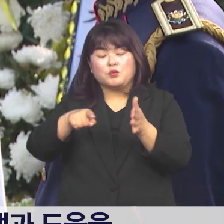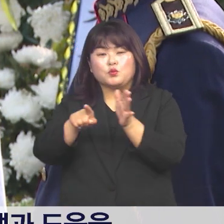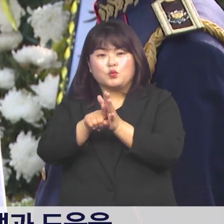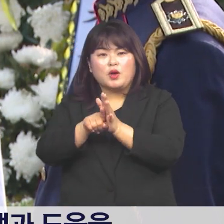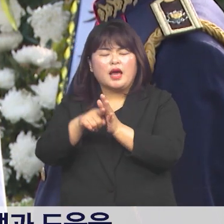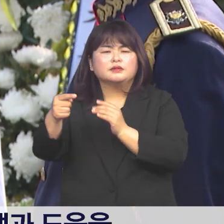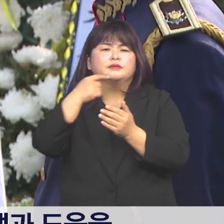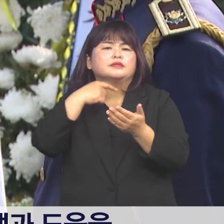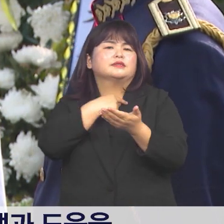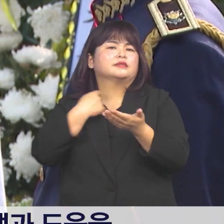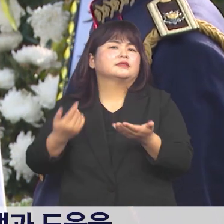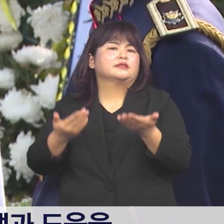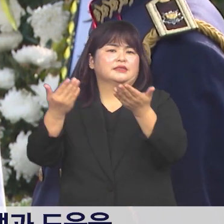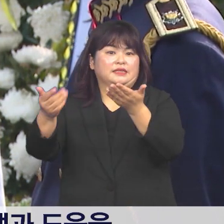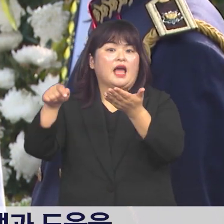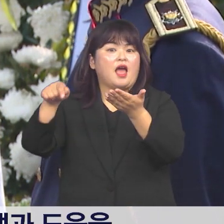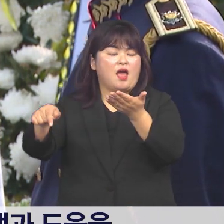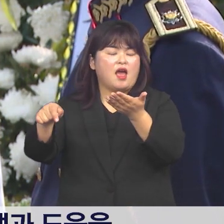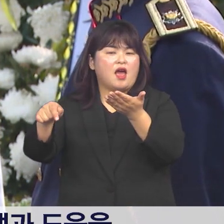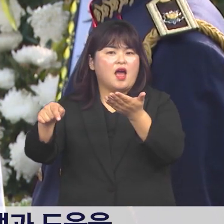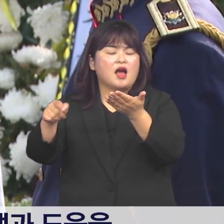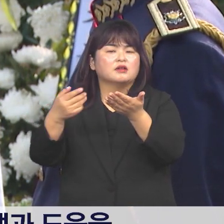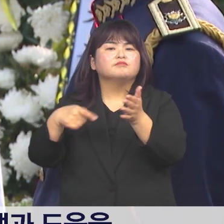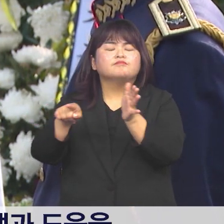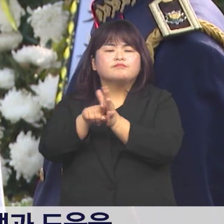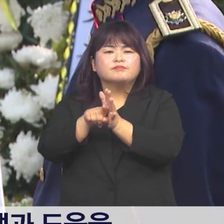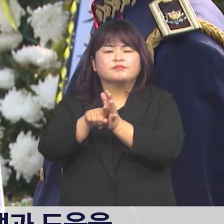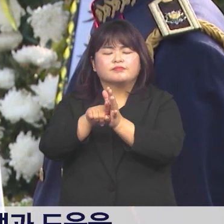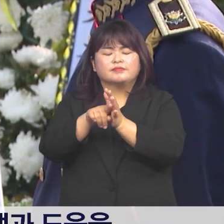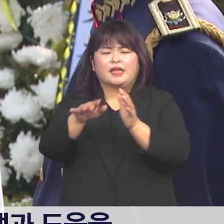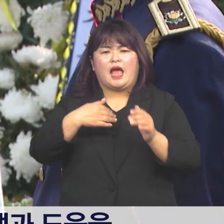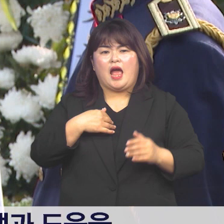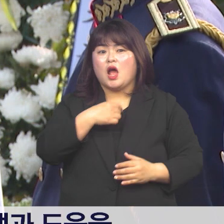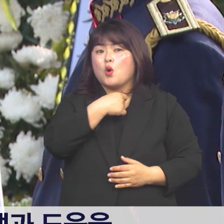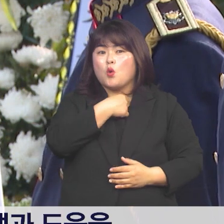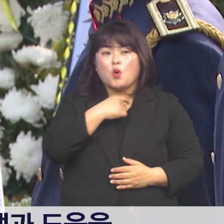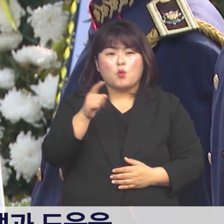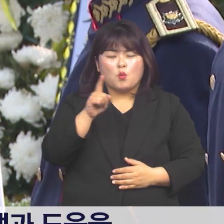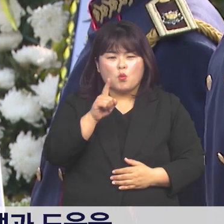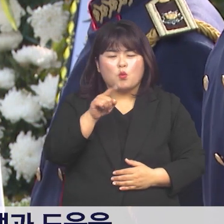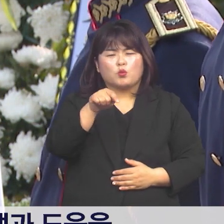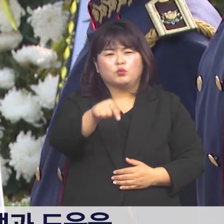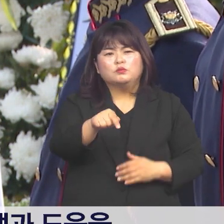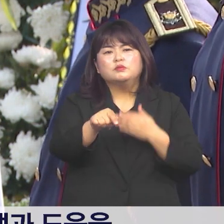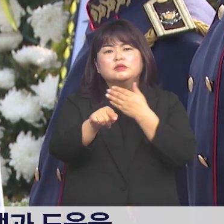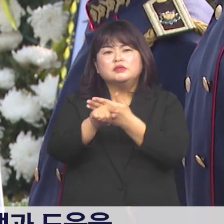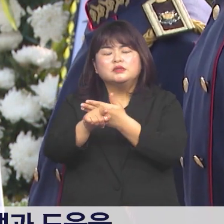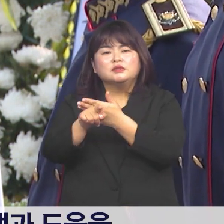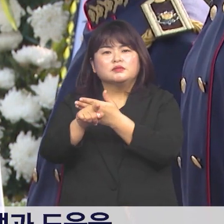to Korea. And I would like to send my deep